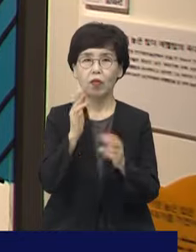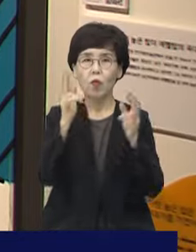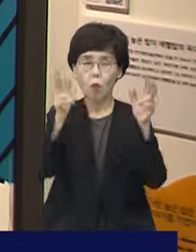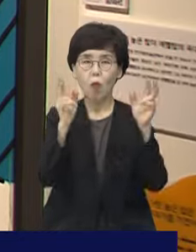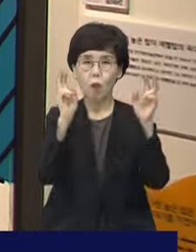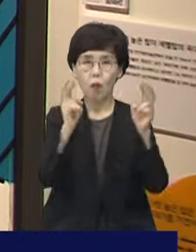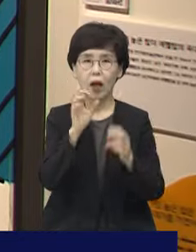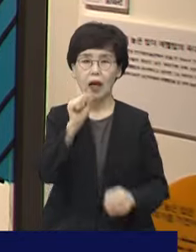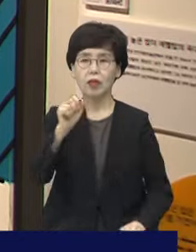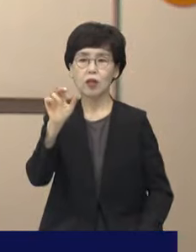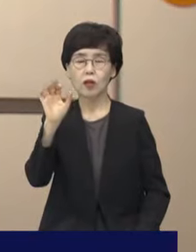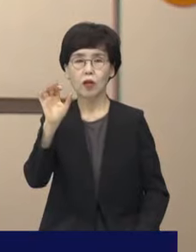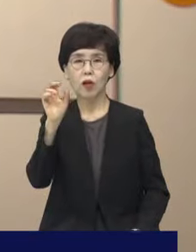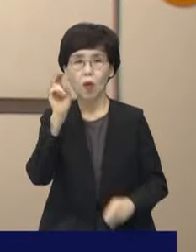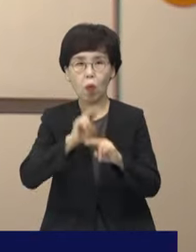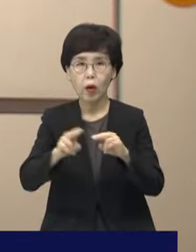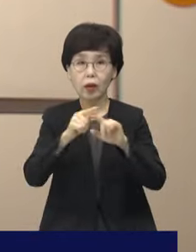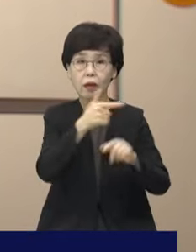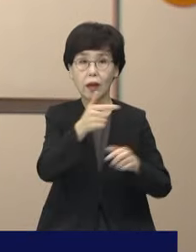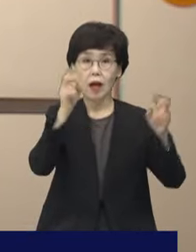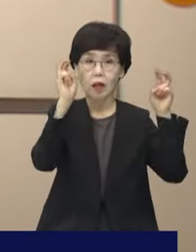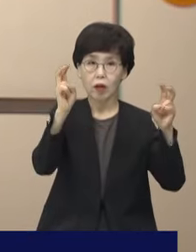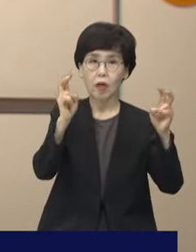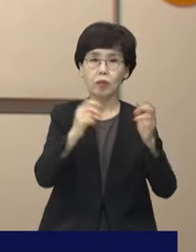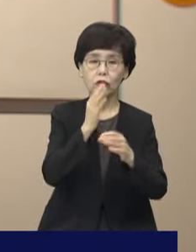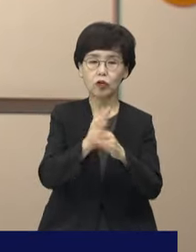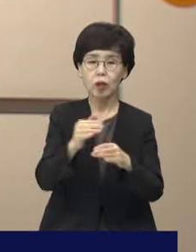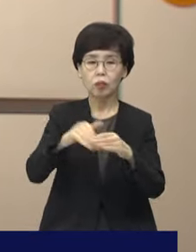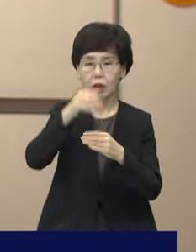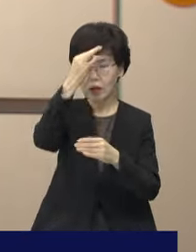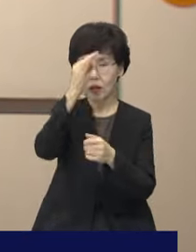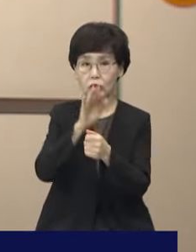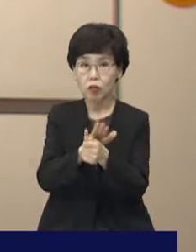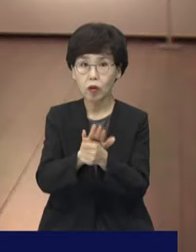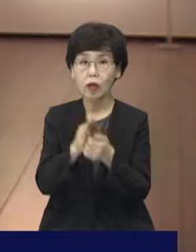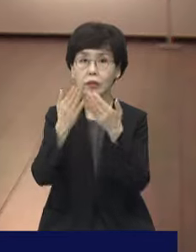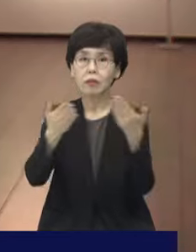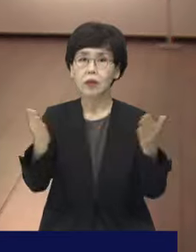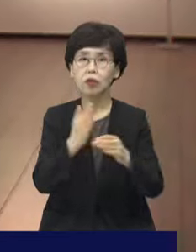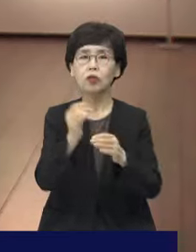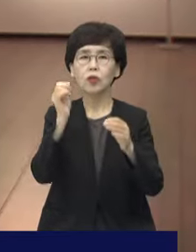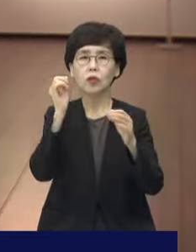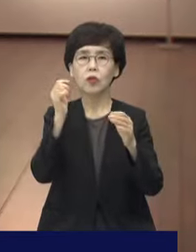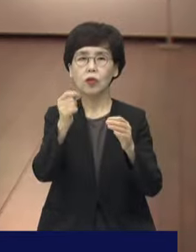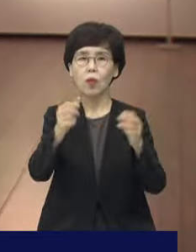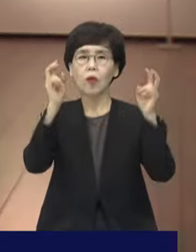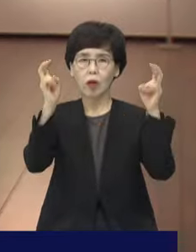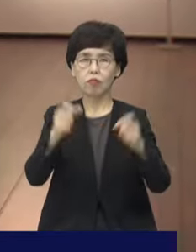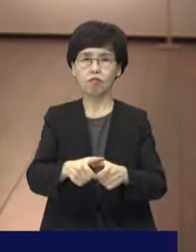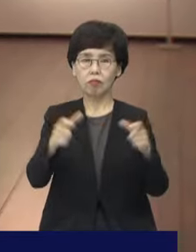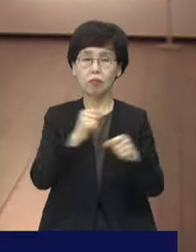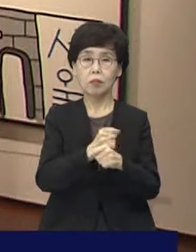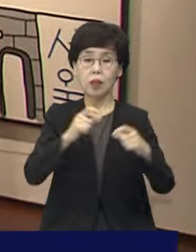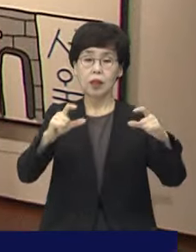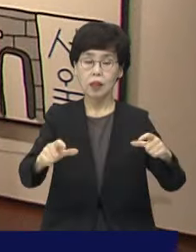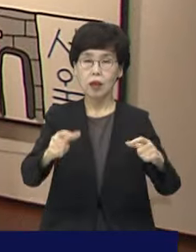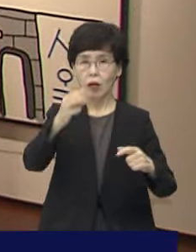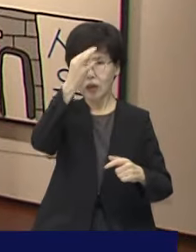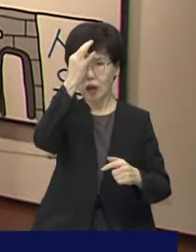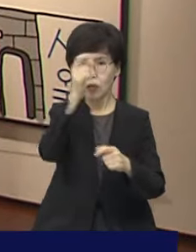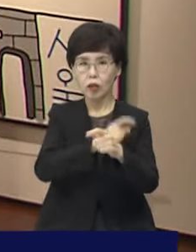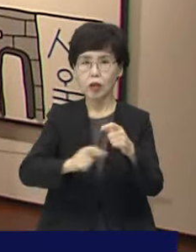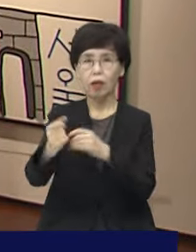SO1. 대기업 중심의 메세나 활동이 중소기업으로 확산하면서 지역예술이 조금 더 활기를